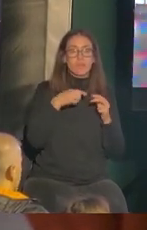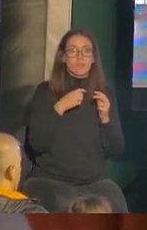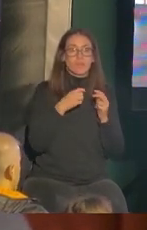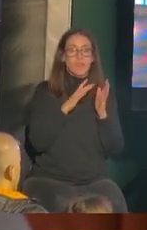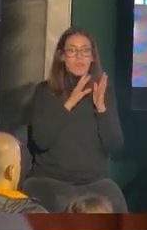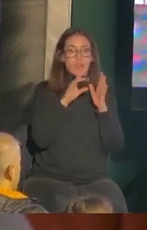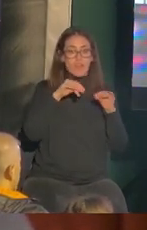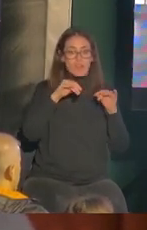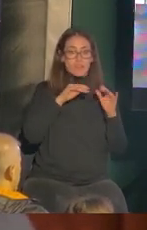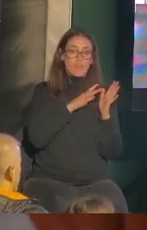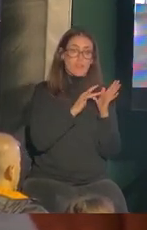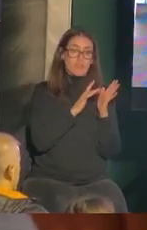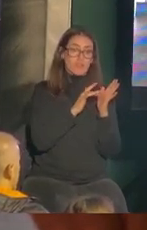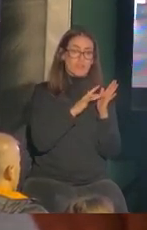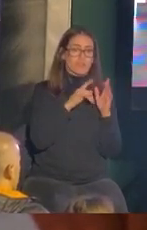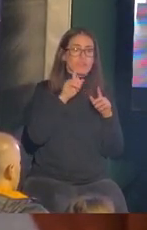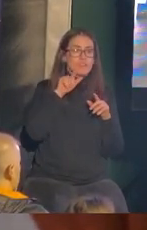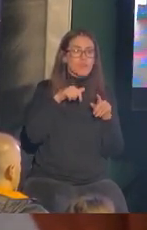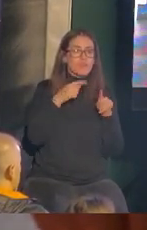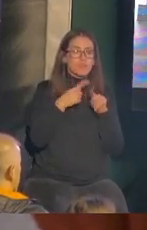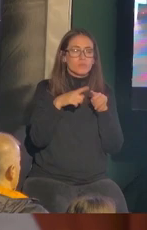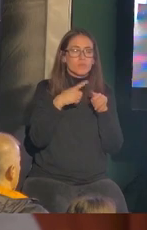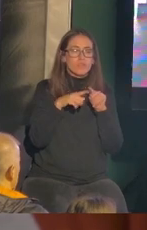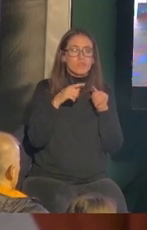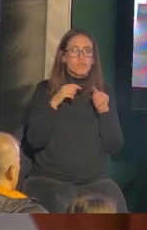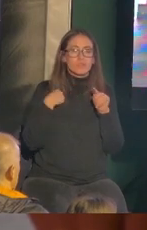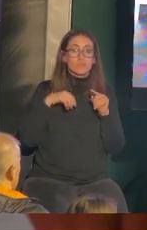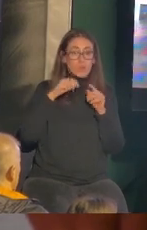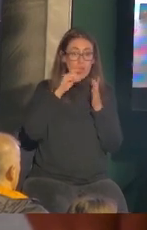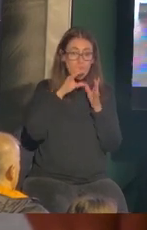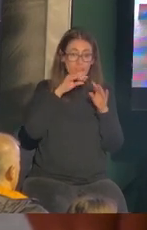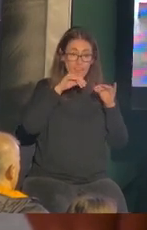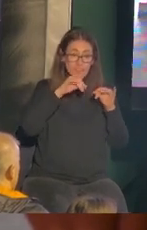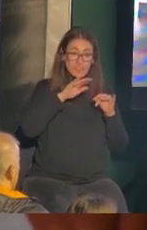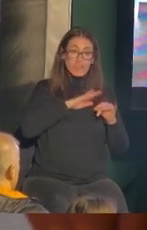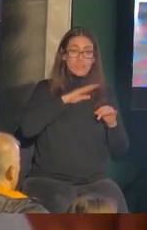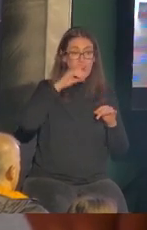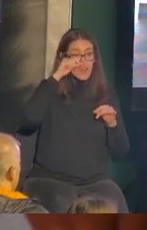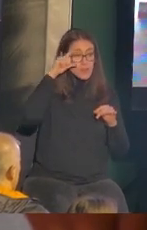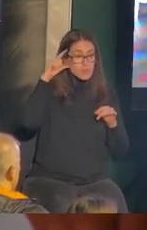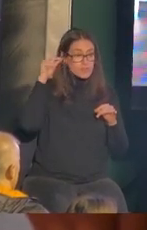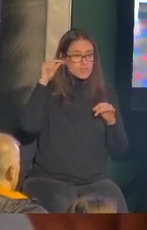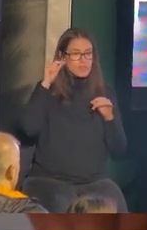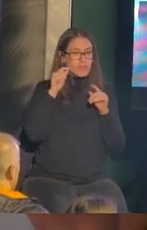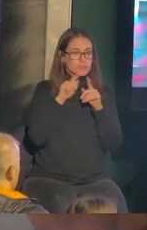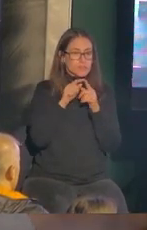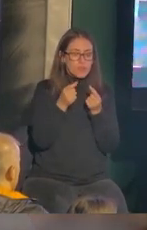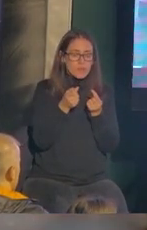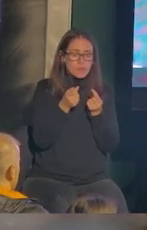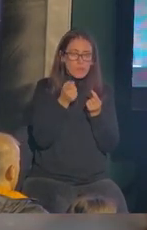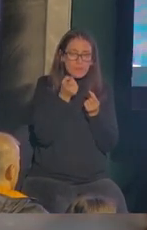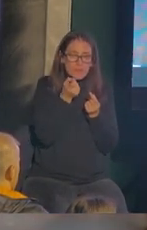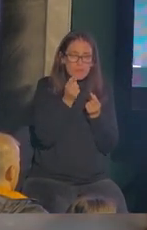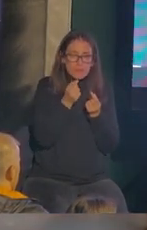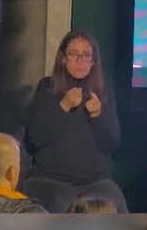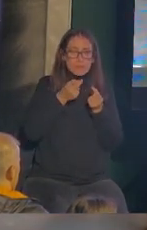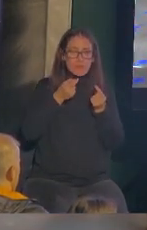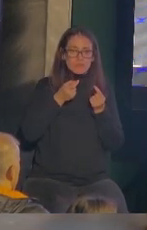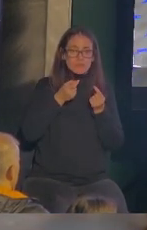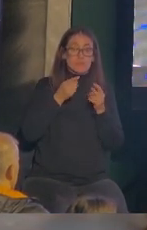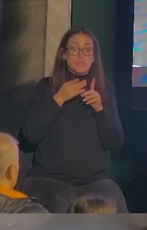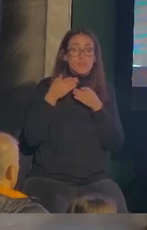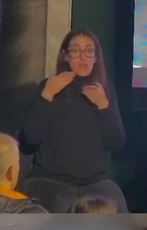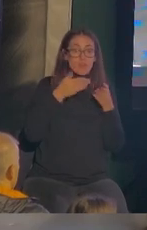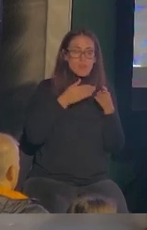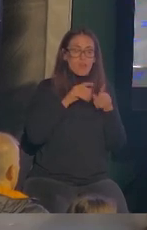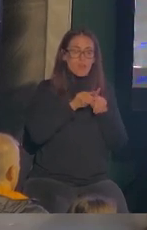com que té una granulometria una mica més gran que la farina, ajuda a que els pa de pessic siguin com hagués de mastegar més, no? Llavors te dona la